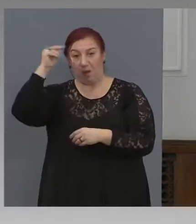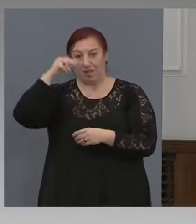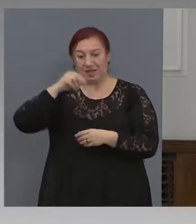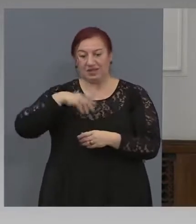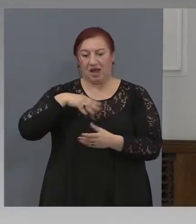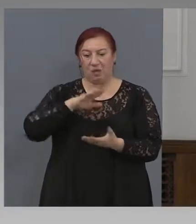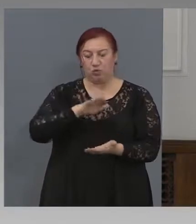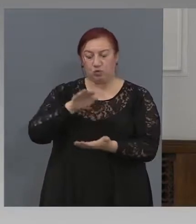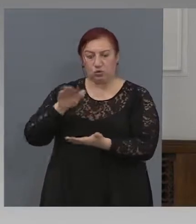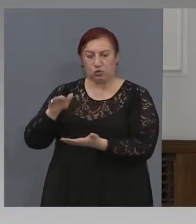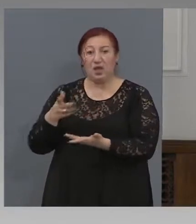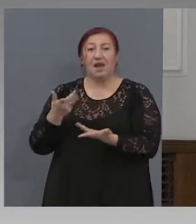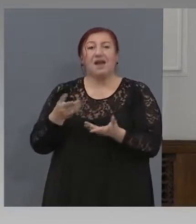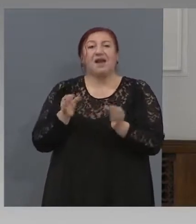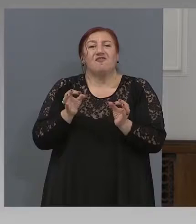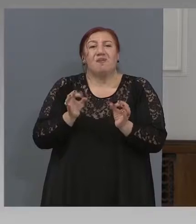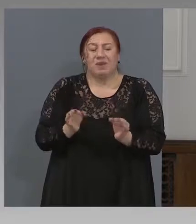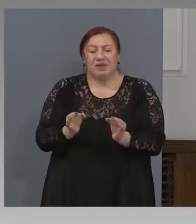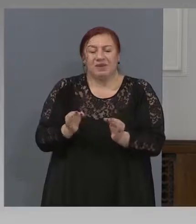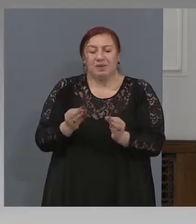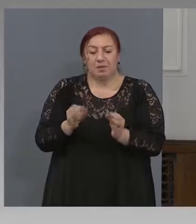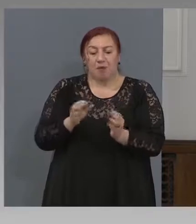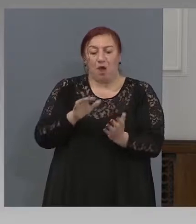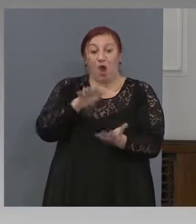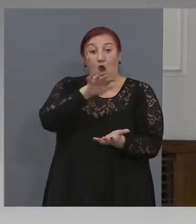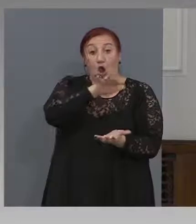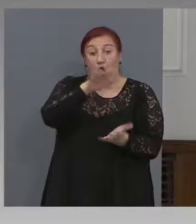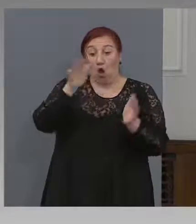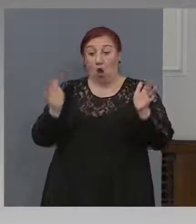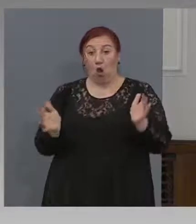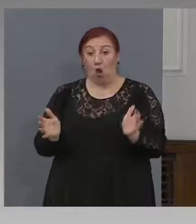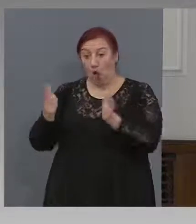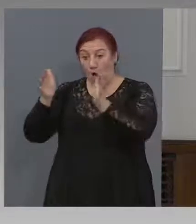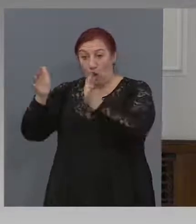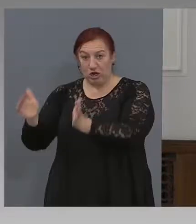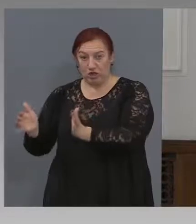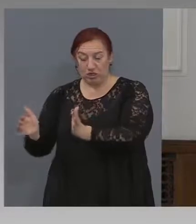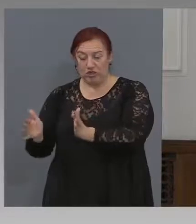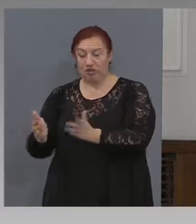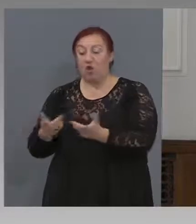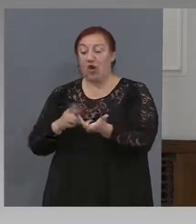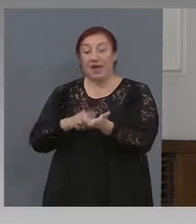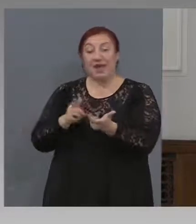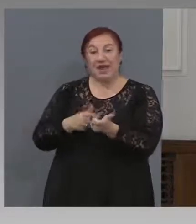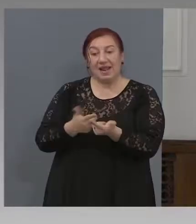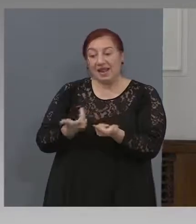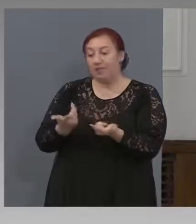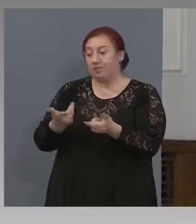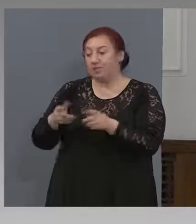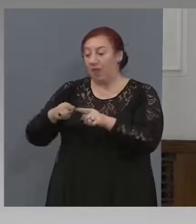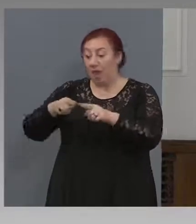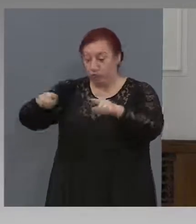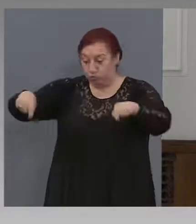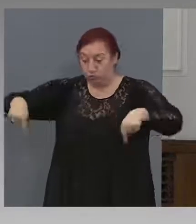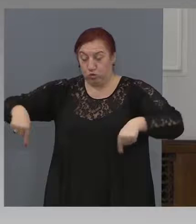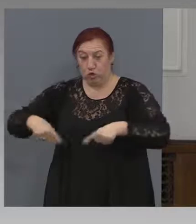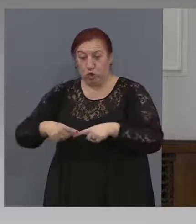количествен, на площ, на какъв принцип или на асортимент? И още един